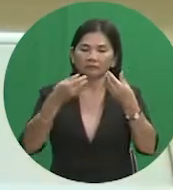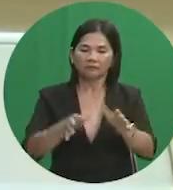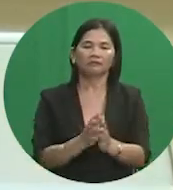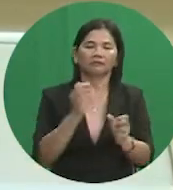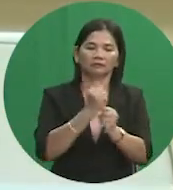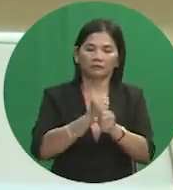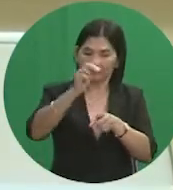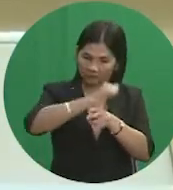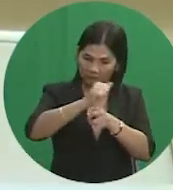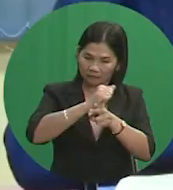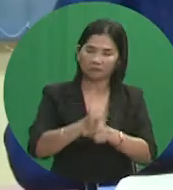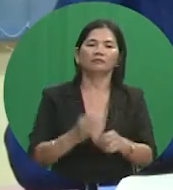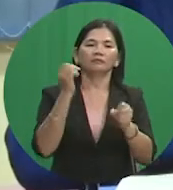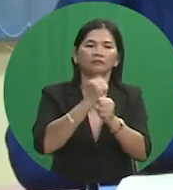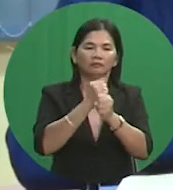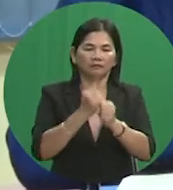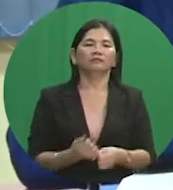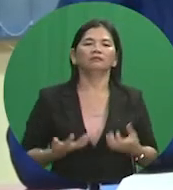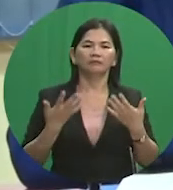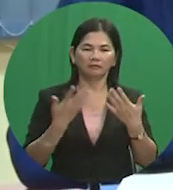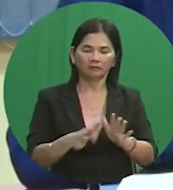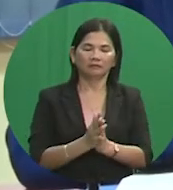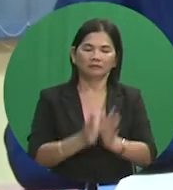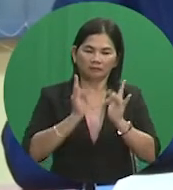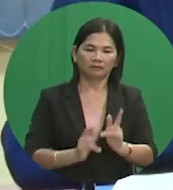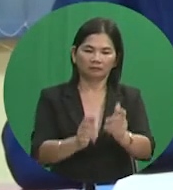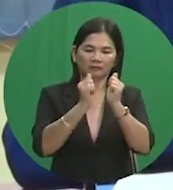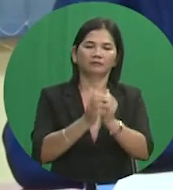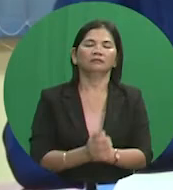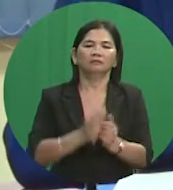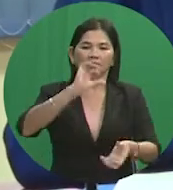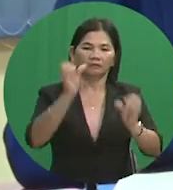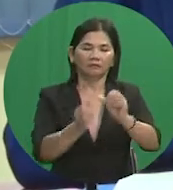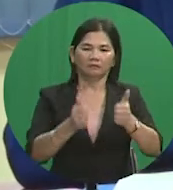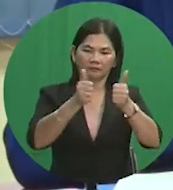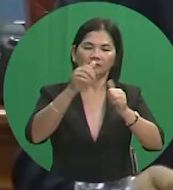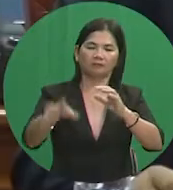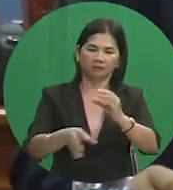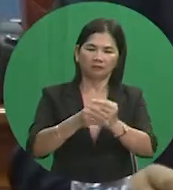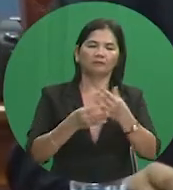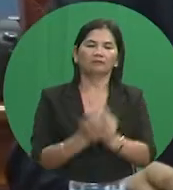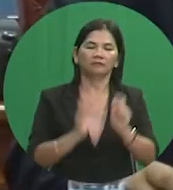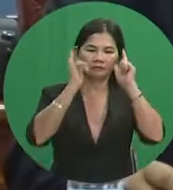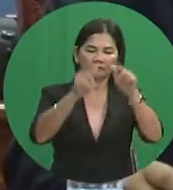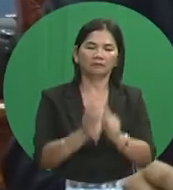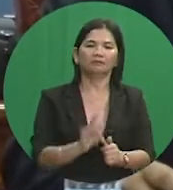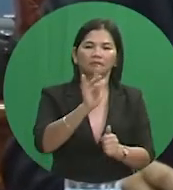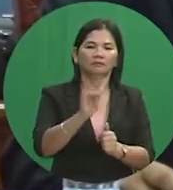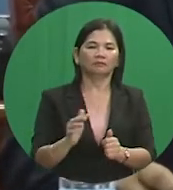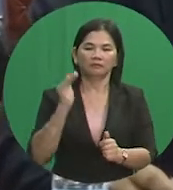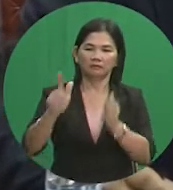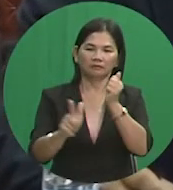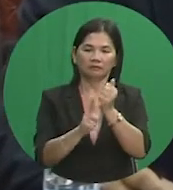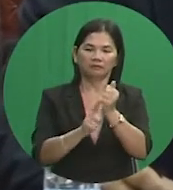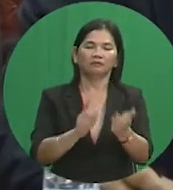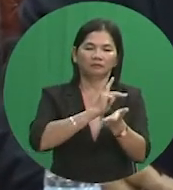វើឲ្យការអនុវត្តនៅរដ្ឋភារកិច្ចការងារកាន់តែមានប្រសិទ្ធភាពនិងលទ្ធផលល្អបន្ថែមទៀតឯកឧត្តមមានសុភ័ណ្ឌអនុរដ្ឋលេខា